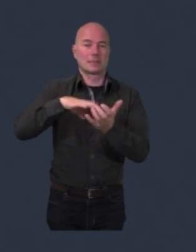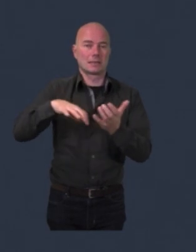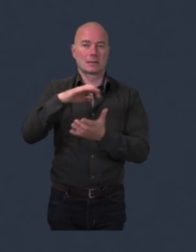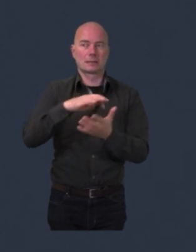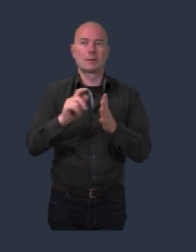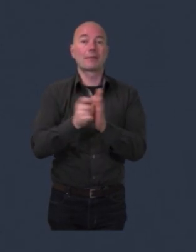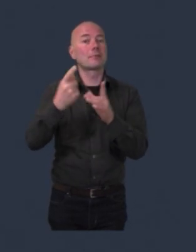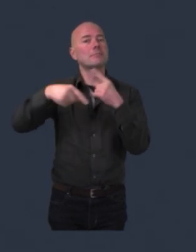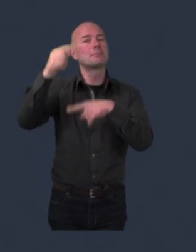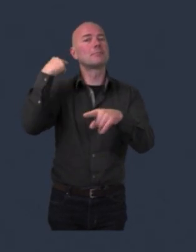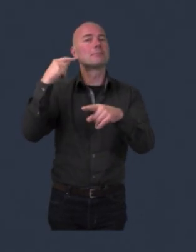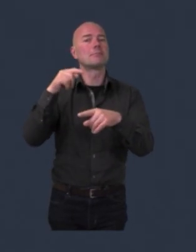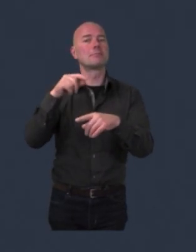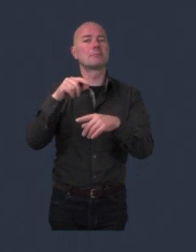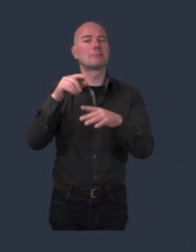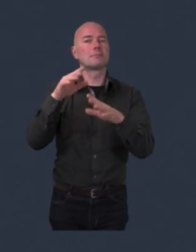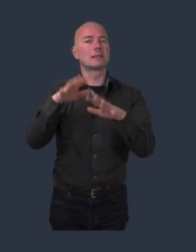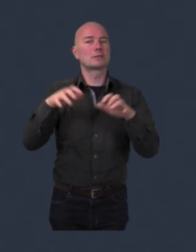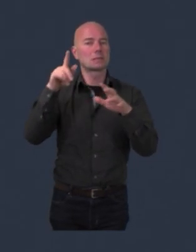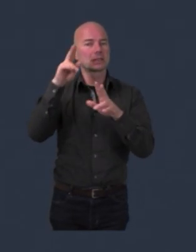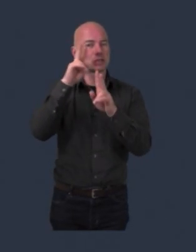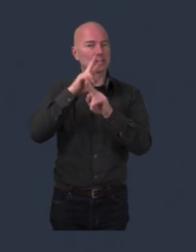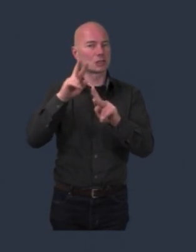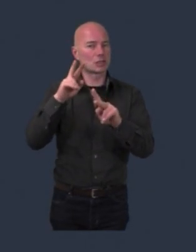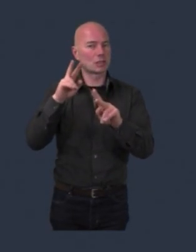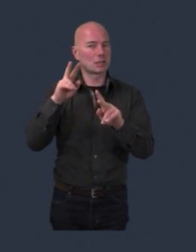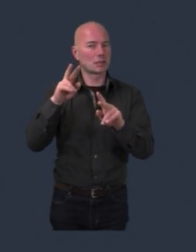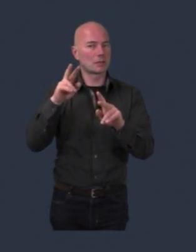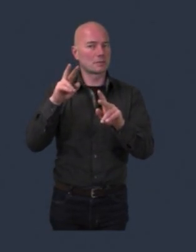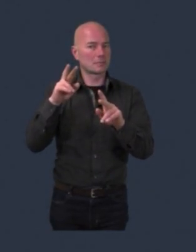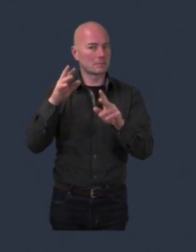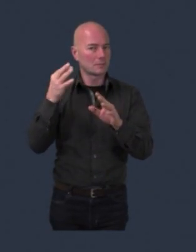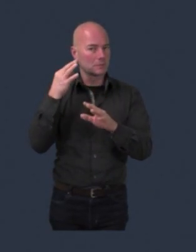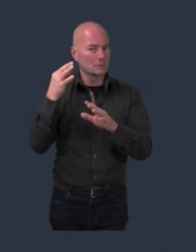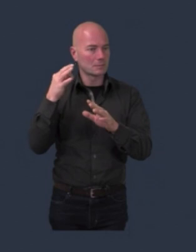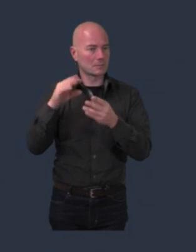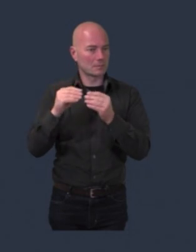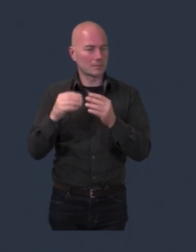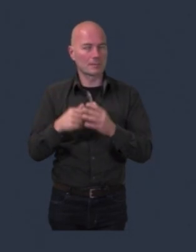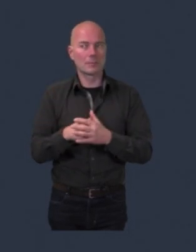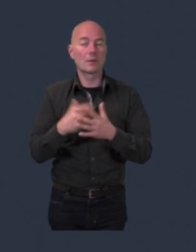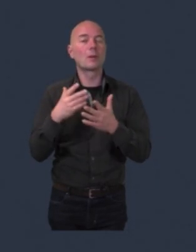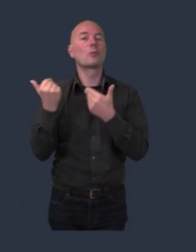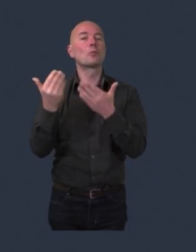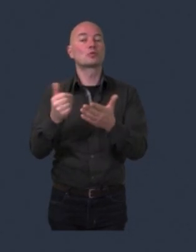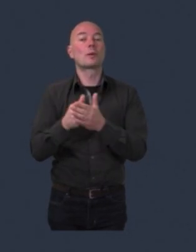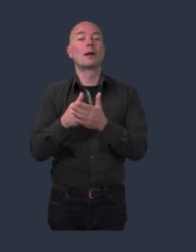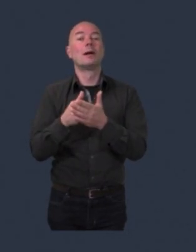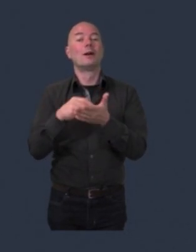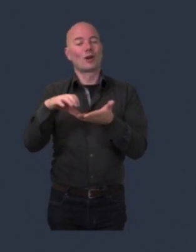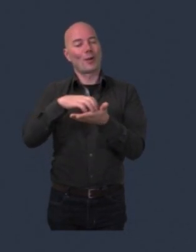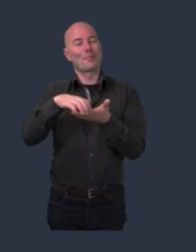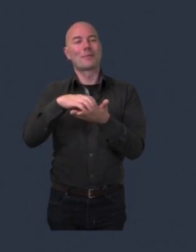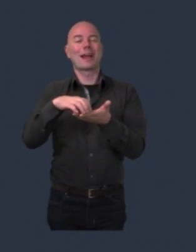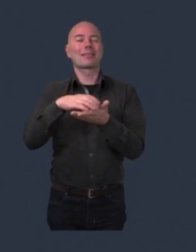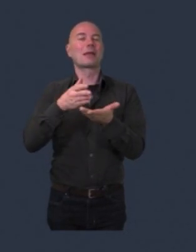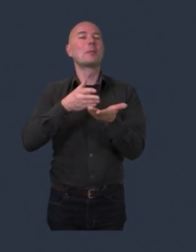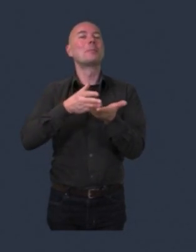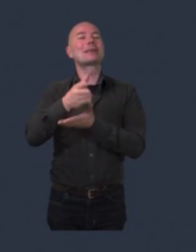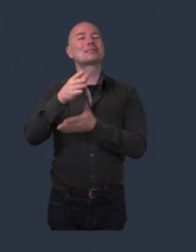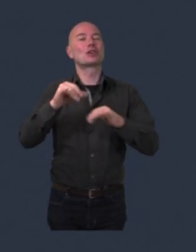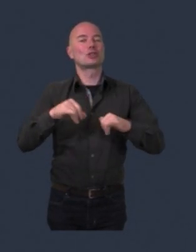présenté une proposition d'amendement d'un pass jeune justement pour ce soutien. Elle avait été balayée d'un revers